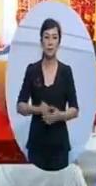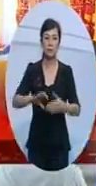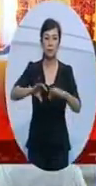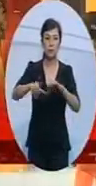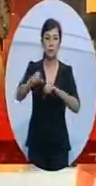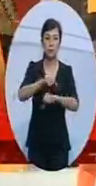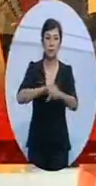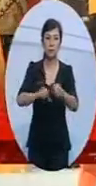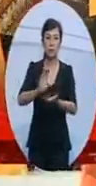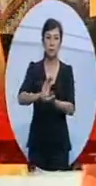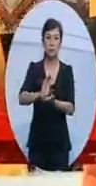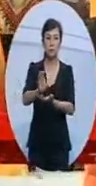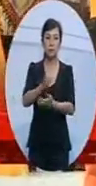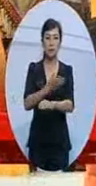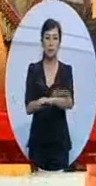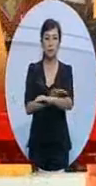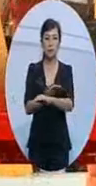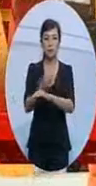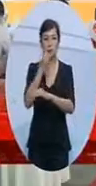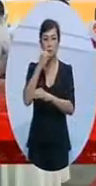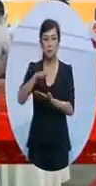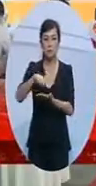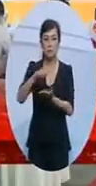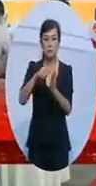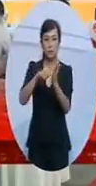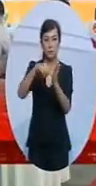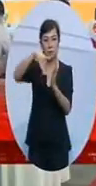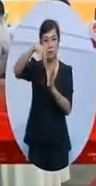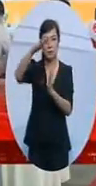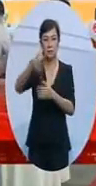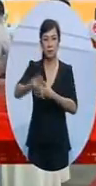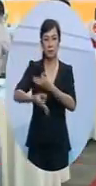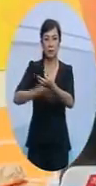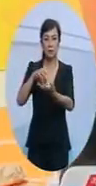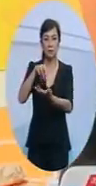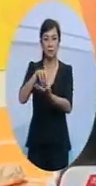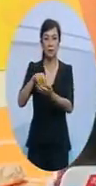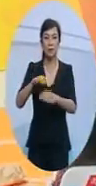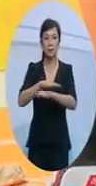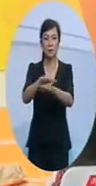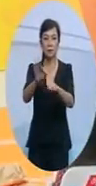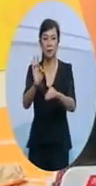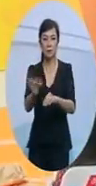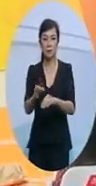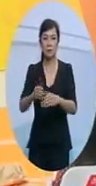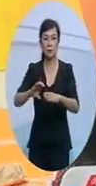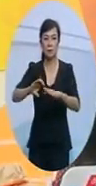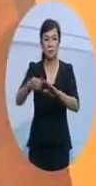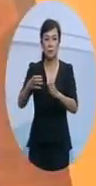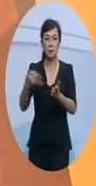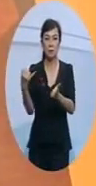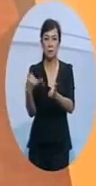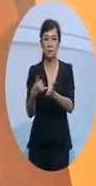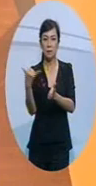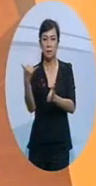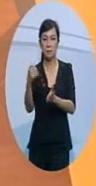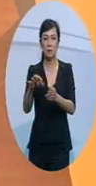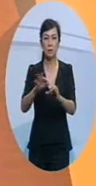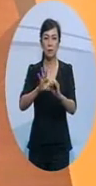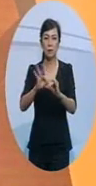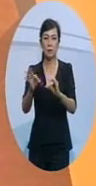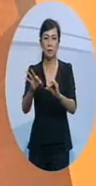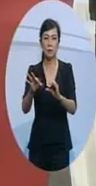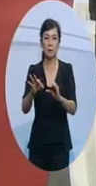Nhà máy đi vào hoạt động nhằm cung cấp sản phẩm thức ăn chăn nuôi chất lượng cao cho các thị trường khu vực miền Trung. Đây là nhà máy thứ 6 của công ty